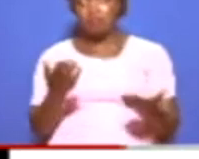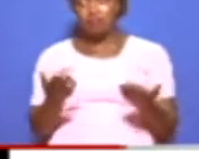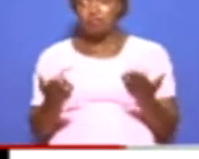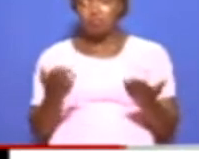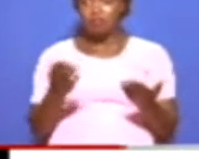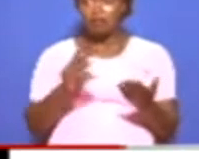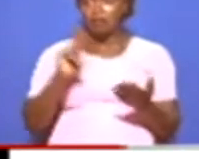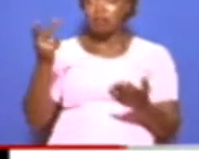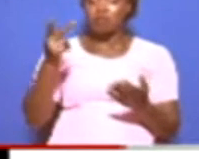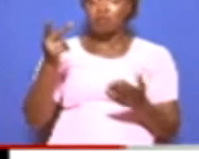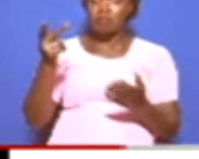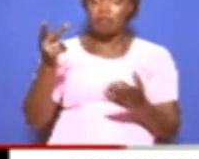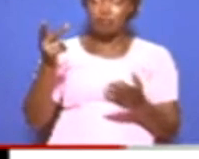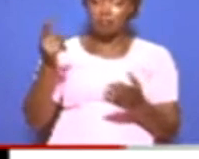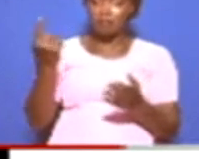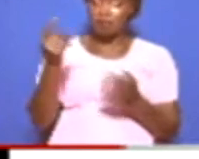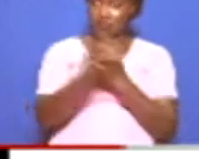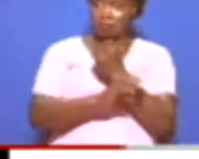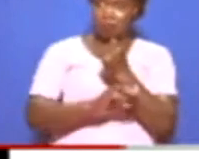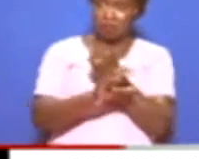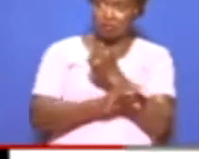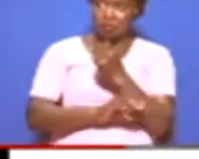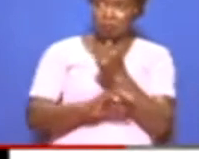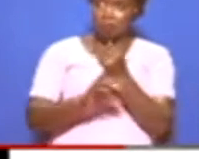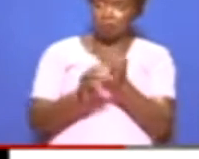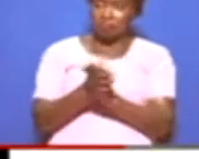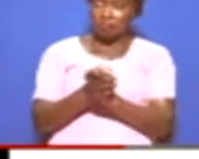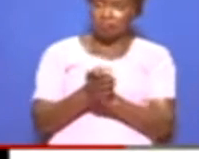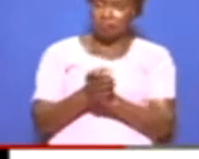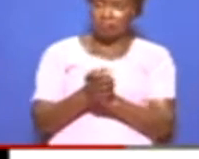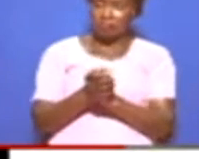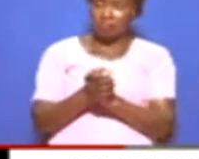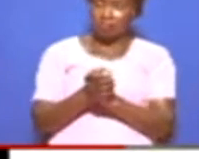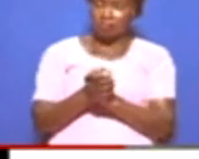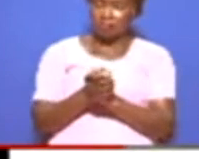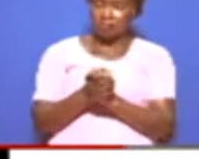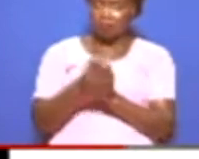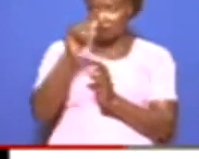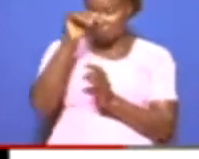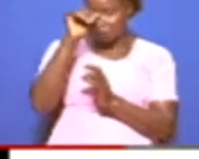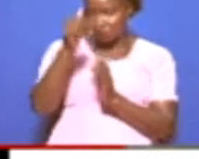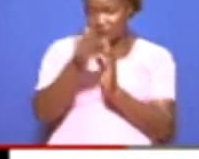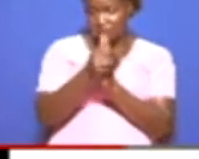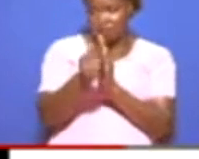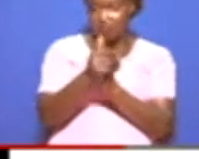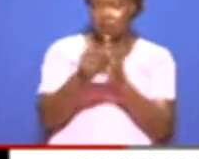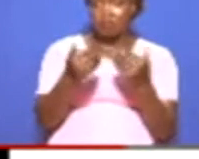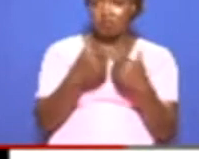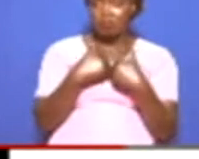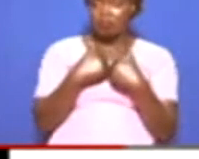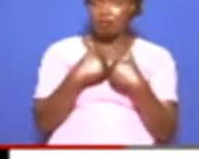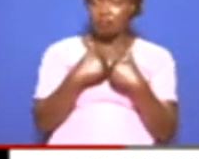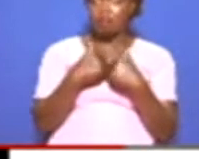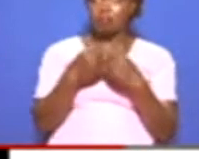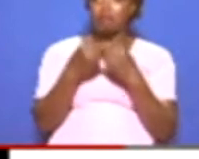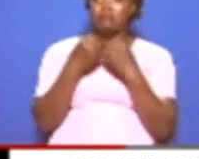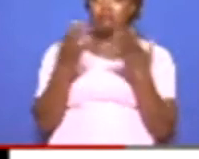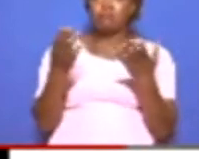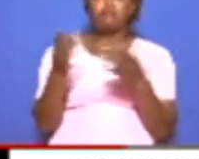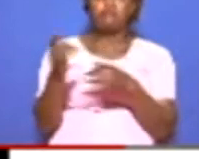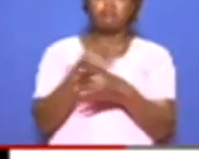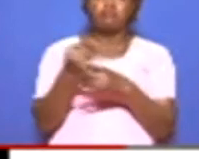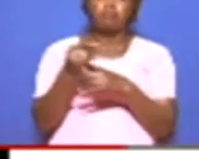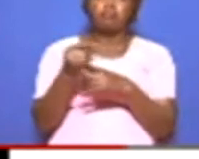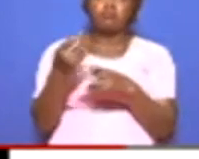Kenya ni mojawapo ya mataifa ambayo ina weledi na kutoa taarifa na mafunzo ya hali ya juu